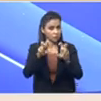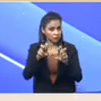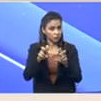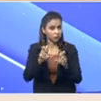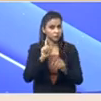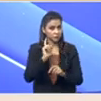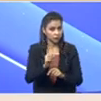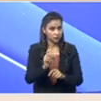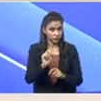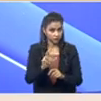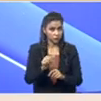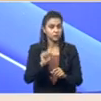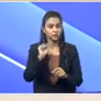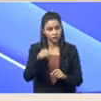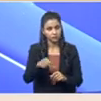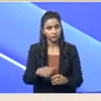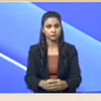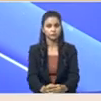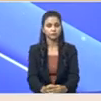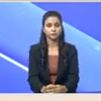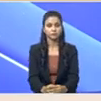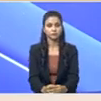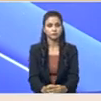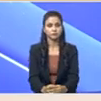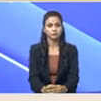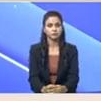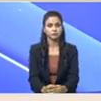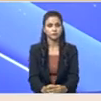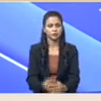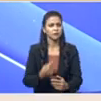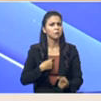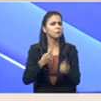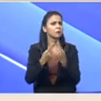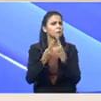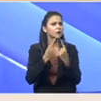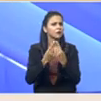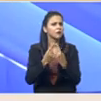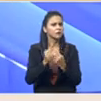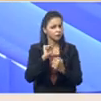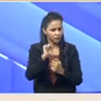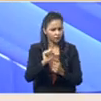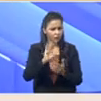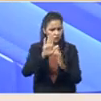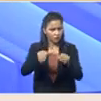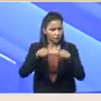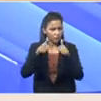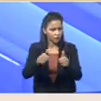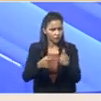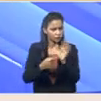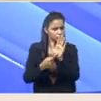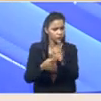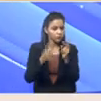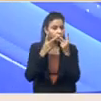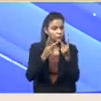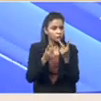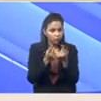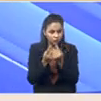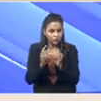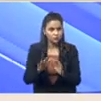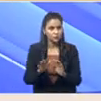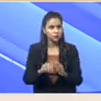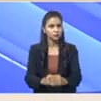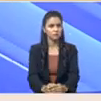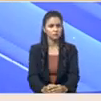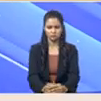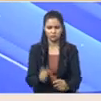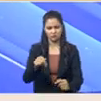यस सर, यस सर। अब बताइएगा मैं किसके साथ बात कर रहा हूँ। अपना आधार कार्ड मुझे शो कीजिएगा वेरीफाई करने के लिए, बताइएगा। सर मेरे